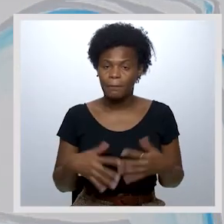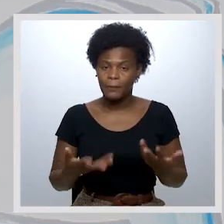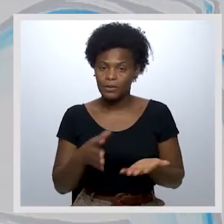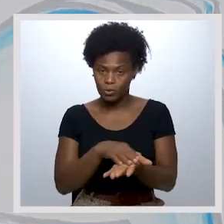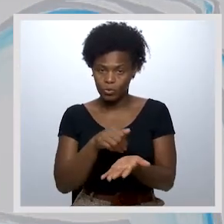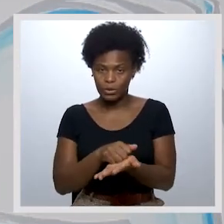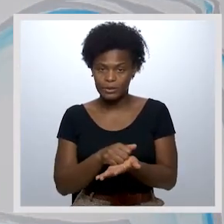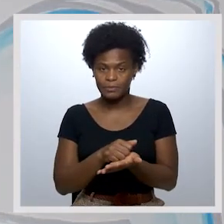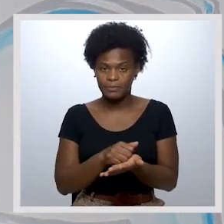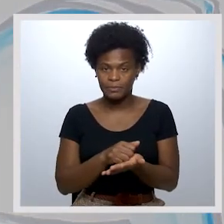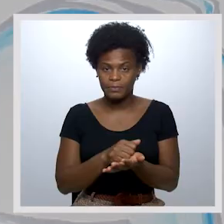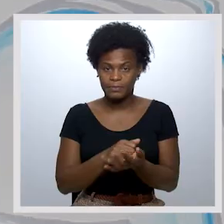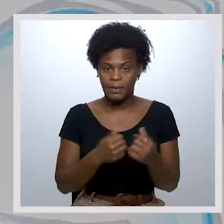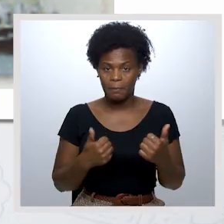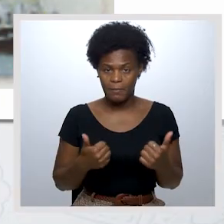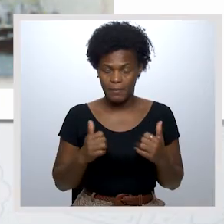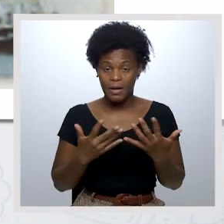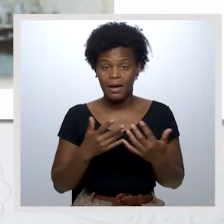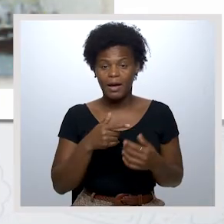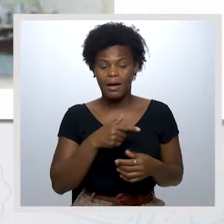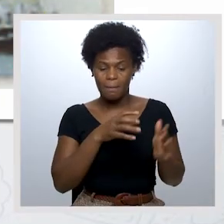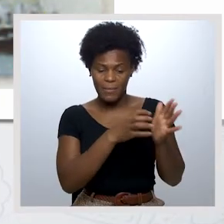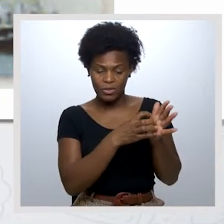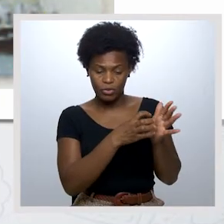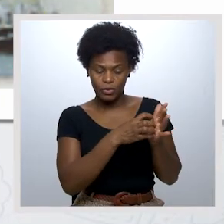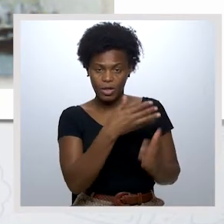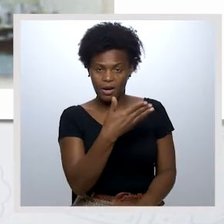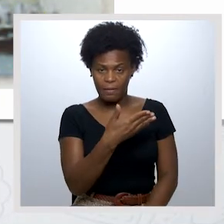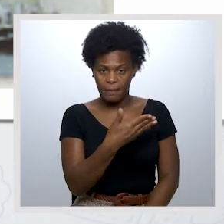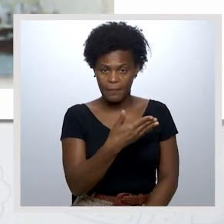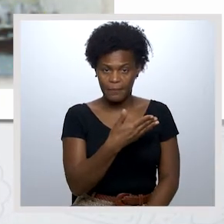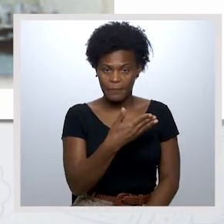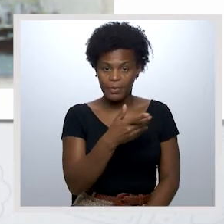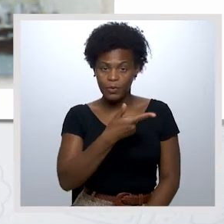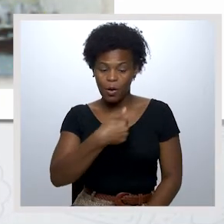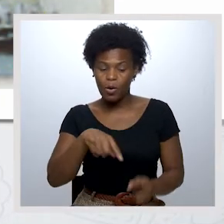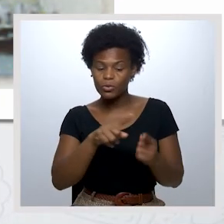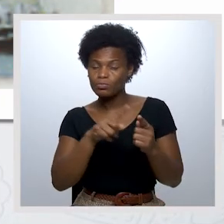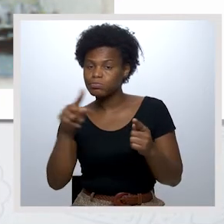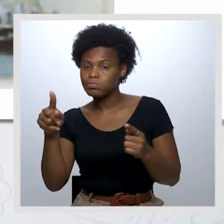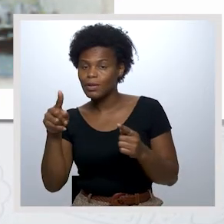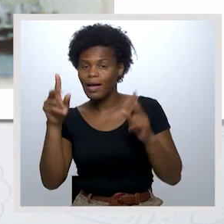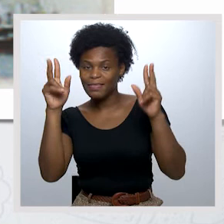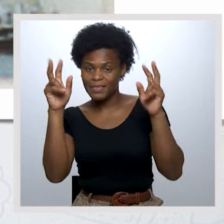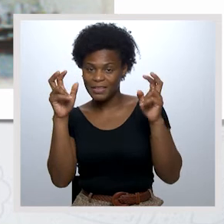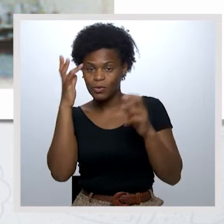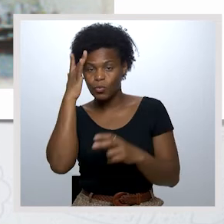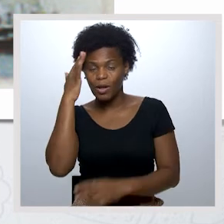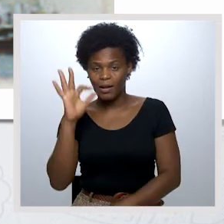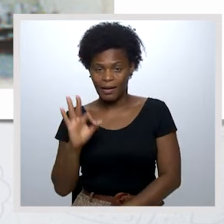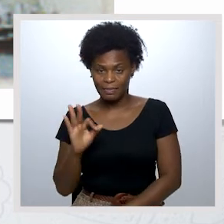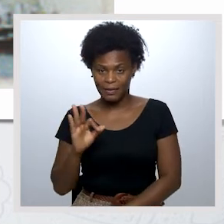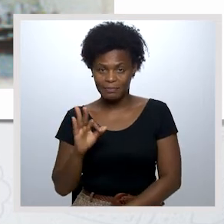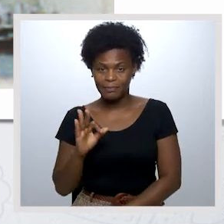on corrige. Bien sûr, image 1, nous associons au titre